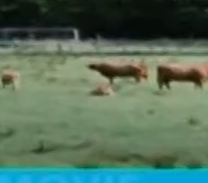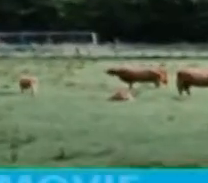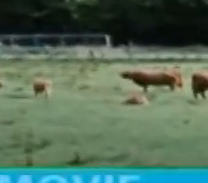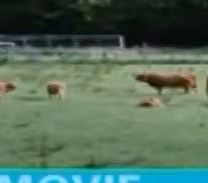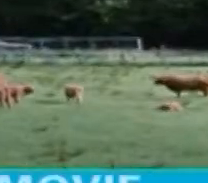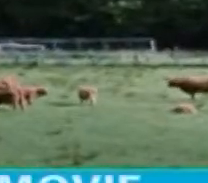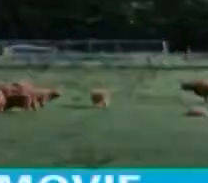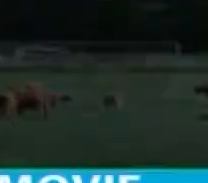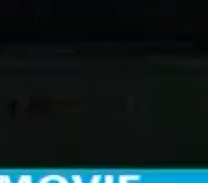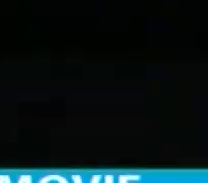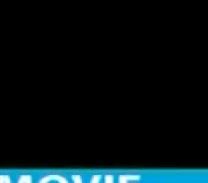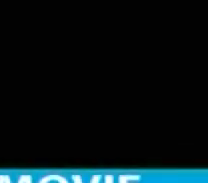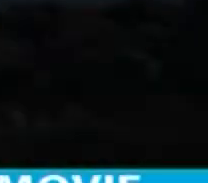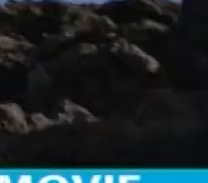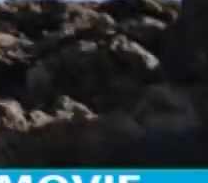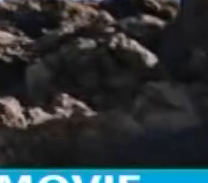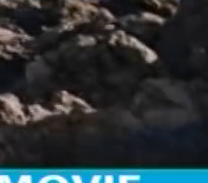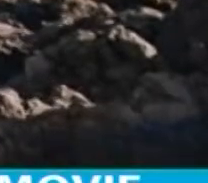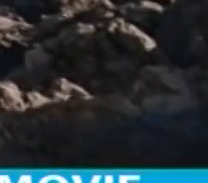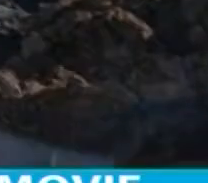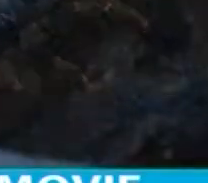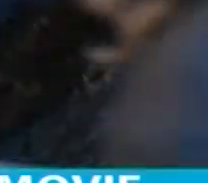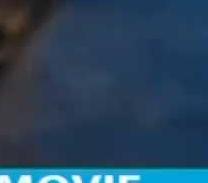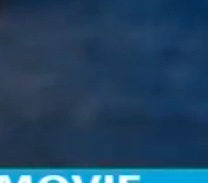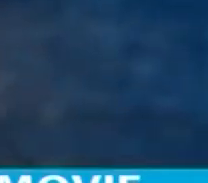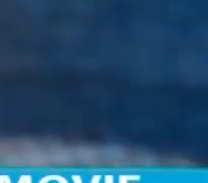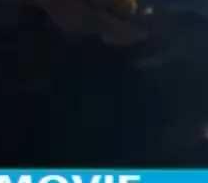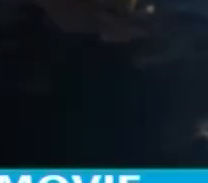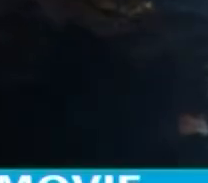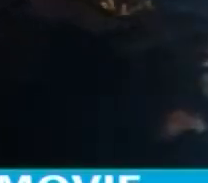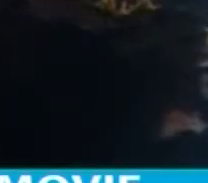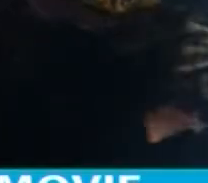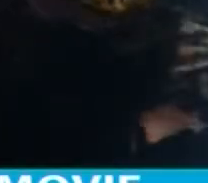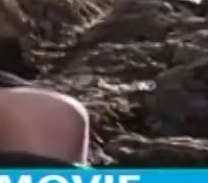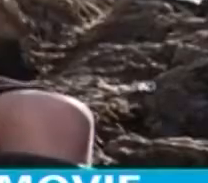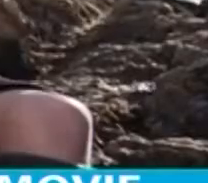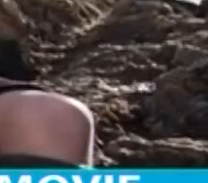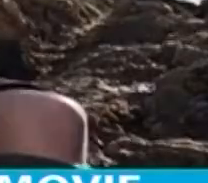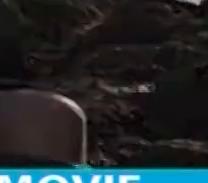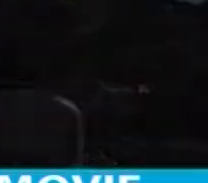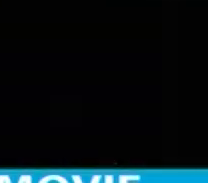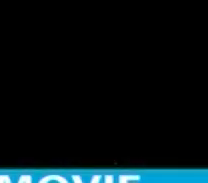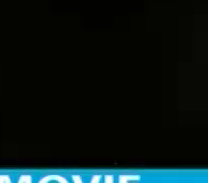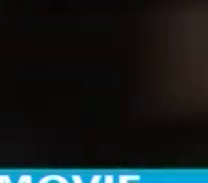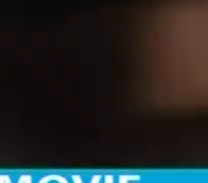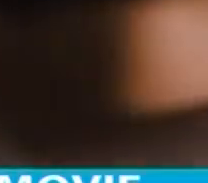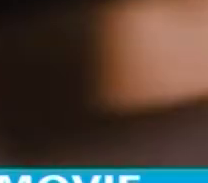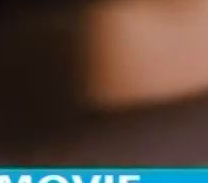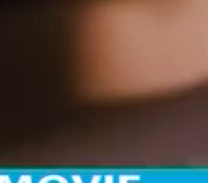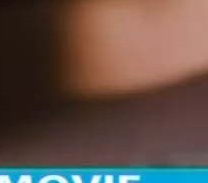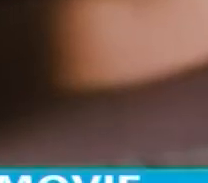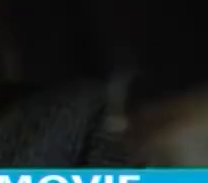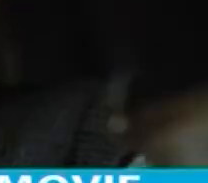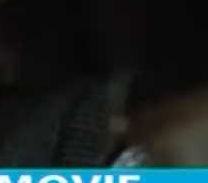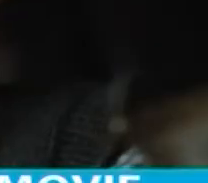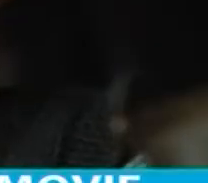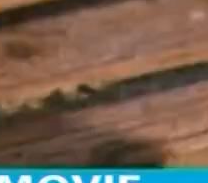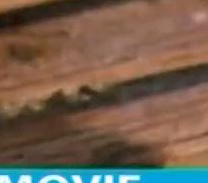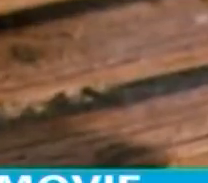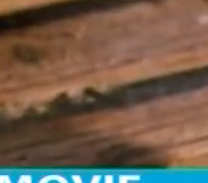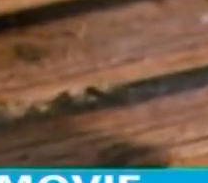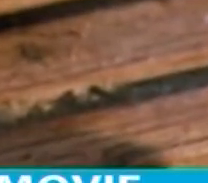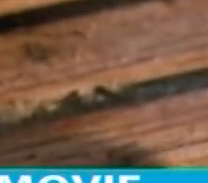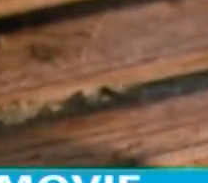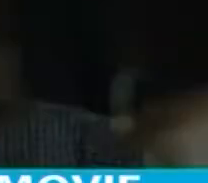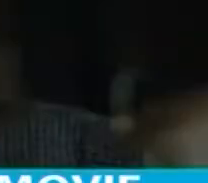This ordinary day, something extraordinary is about to happen.